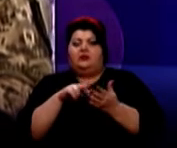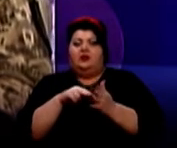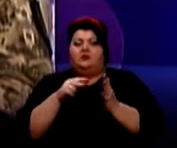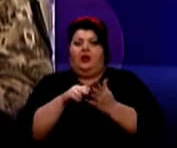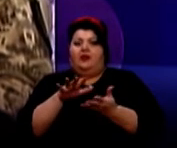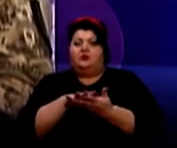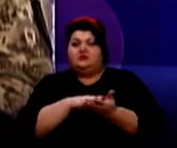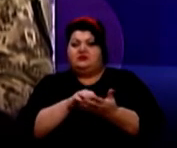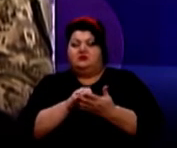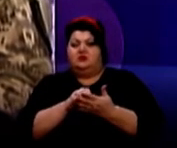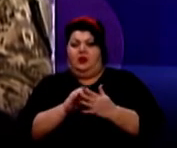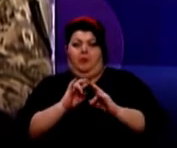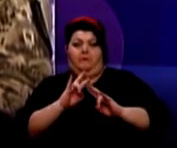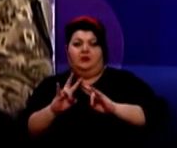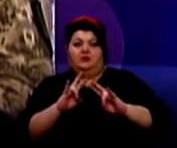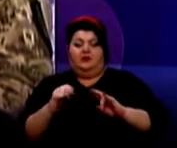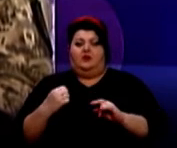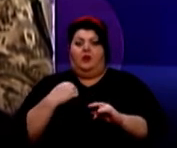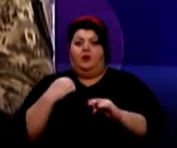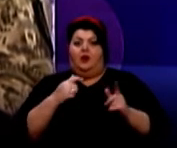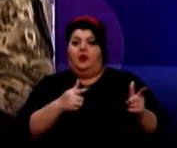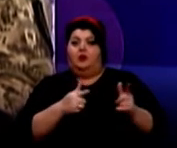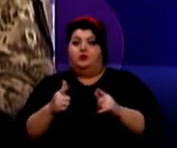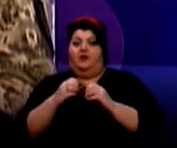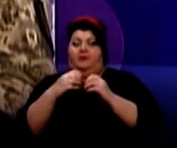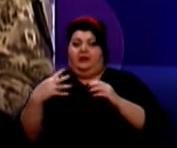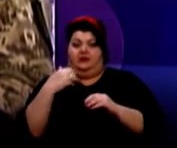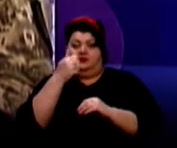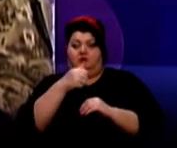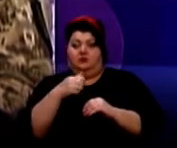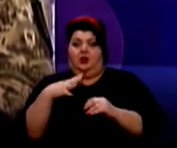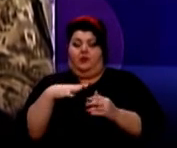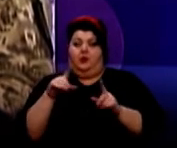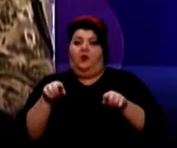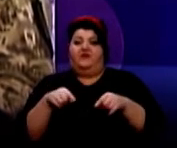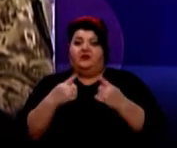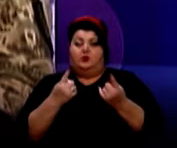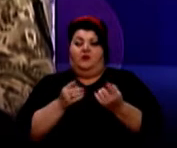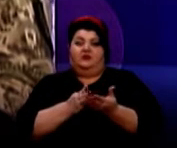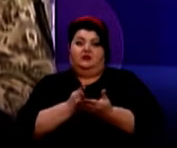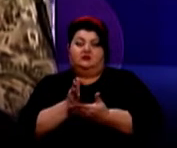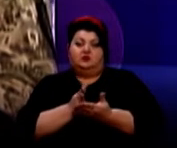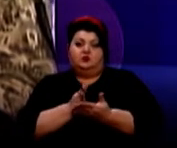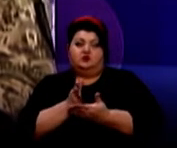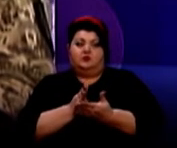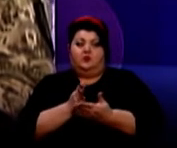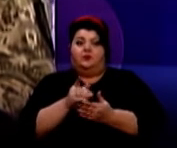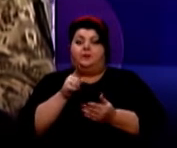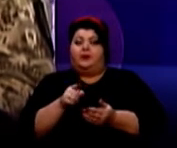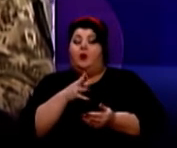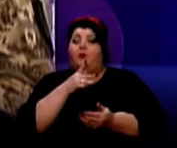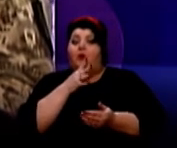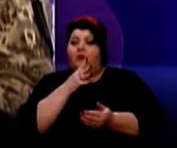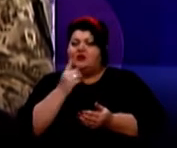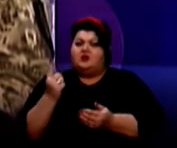знищення підриву боєготовності Збройних сил. В 2015 році призив був відновлений, строкова служба. З цього моменту жоден